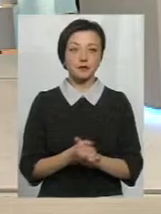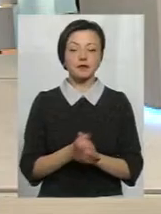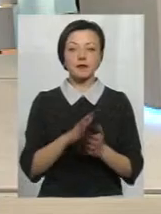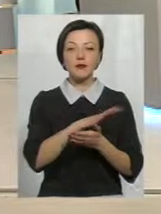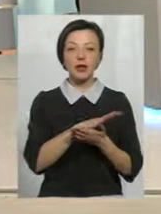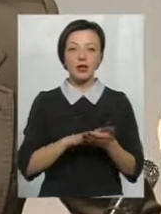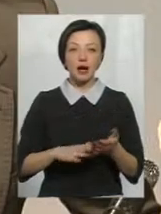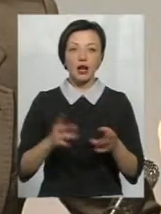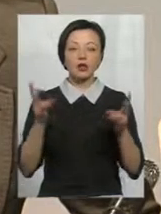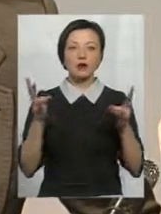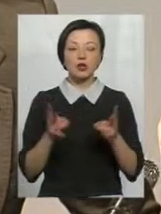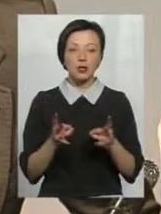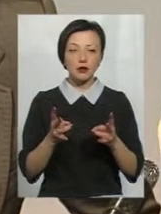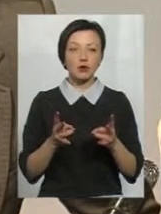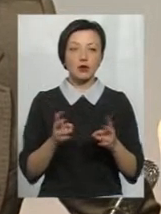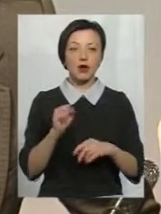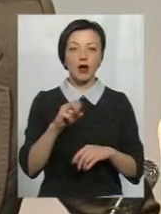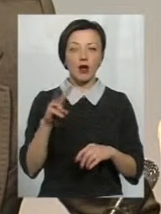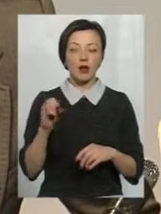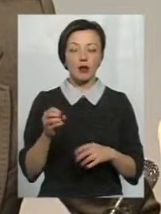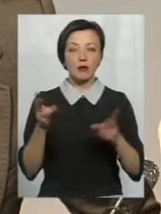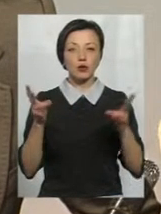звичайно, потрібно, але потрібно...